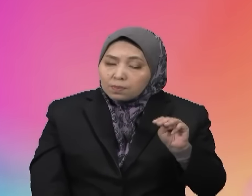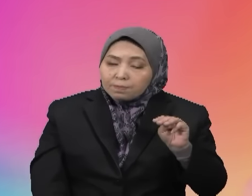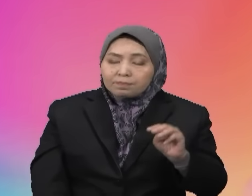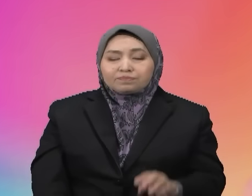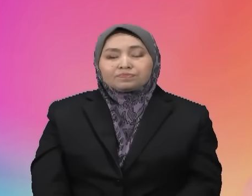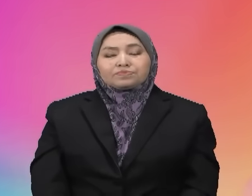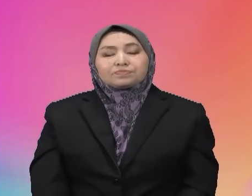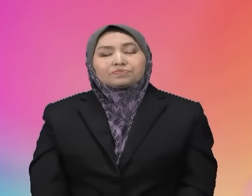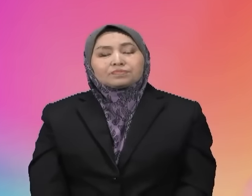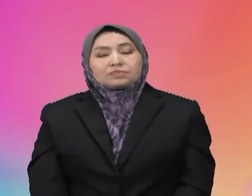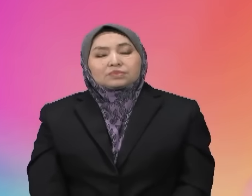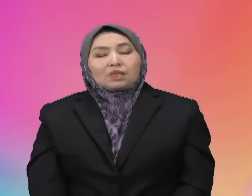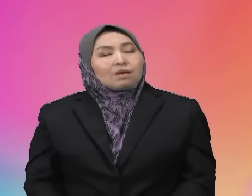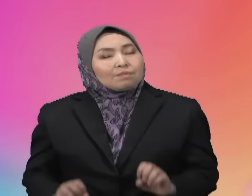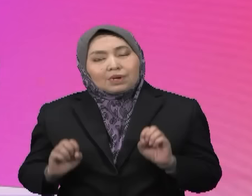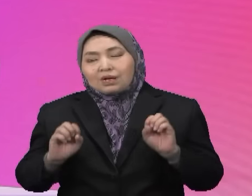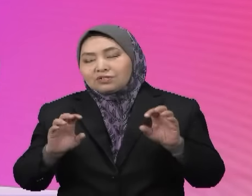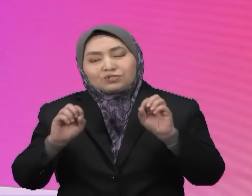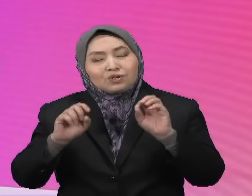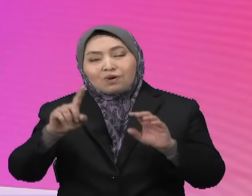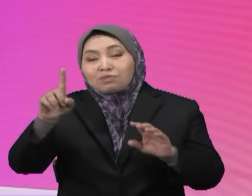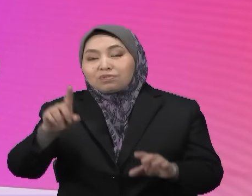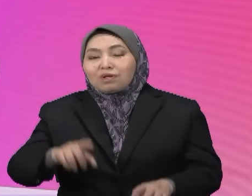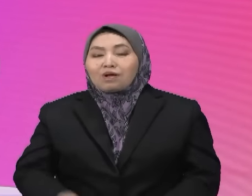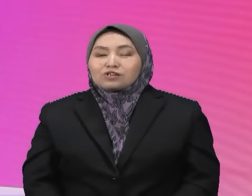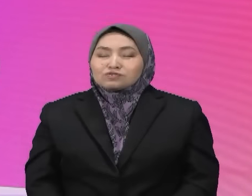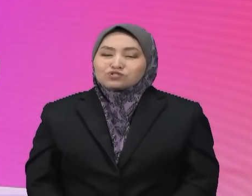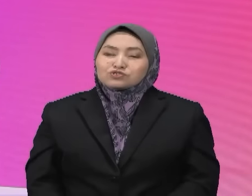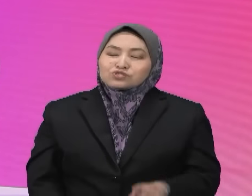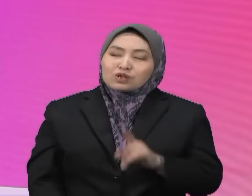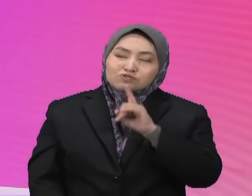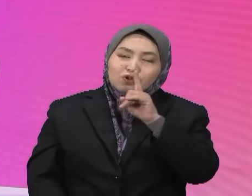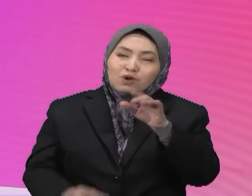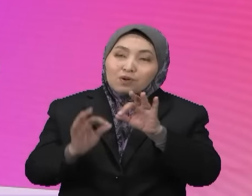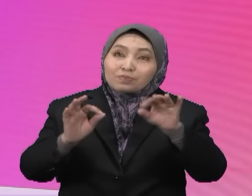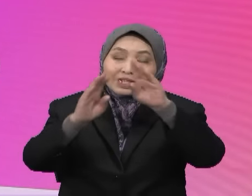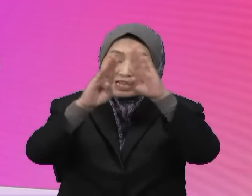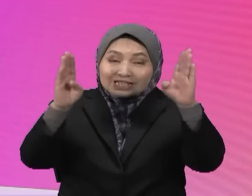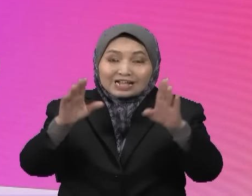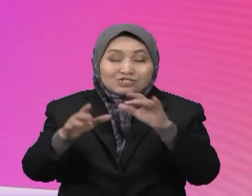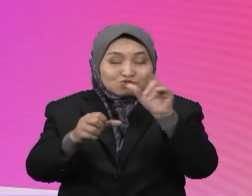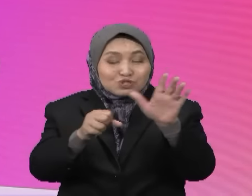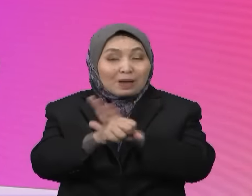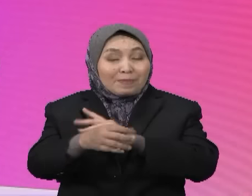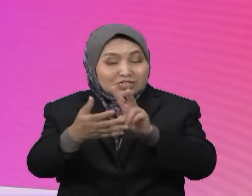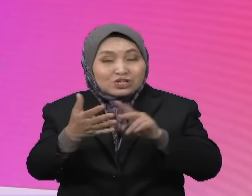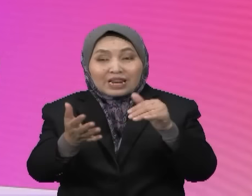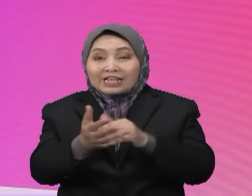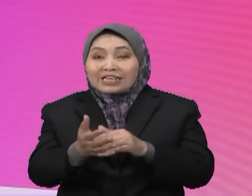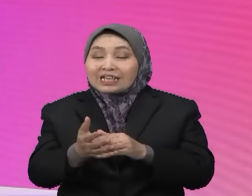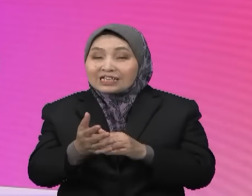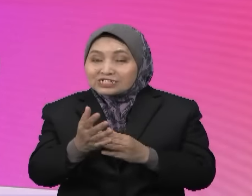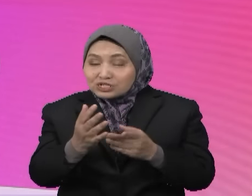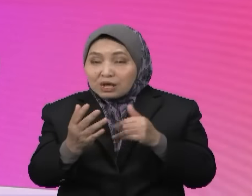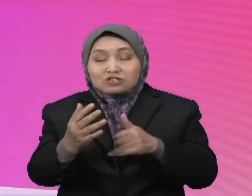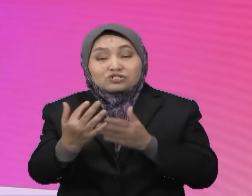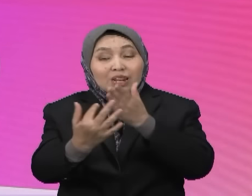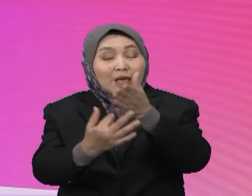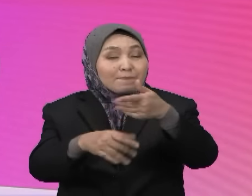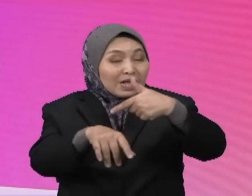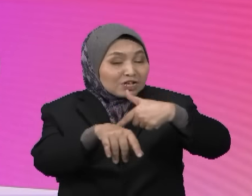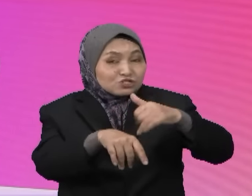أَخْبَارِكُمْ. Masya-Allah, tabarakallah, sadaqallah nazir. Tak apa, tak cukup nak baca lagi. Insya-Allah kita selang masa kita rehat masa